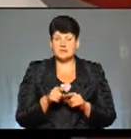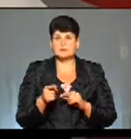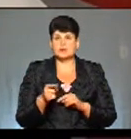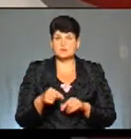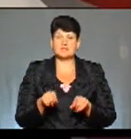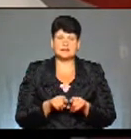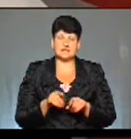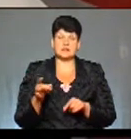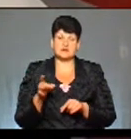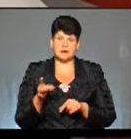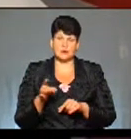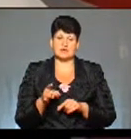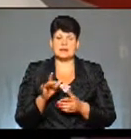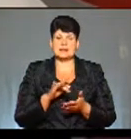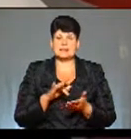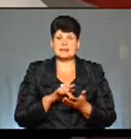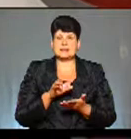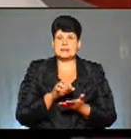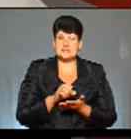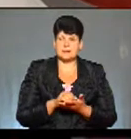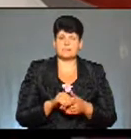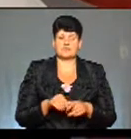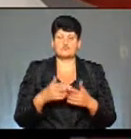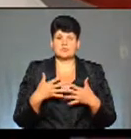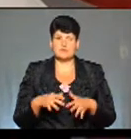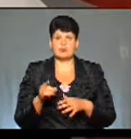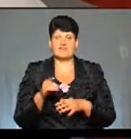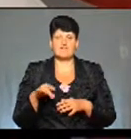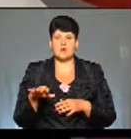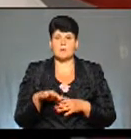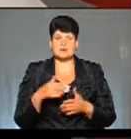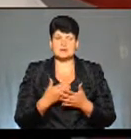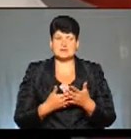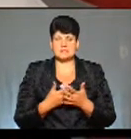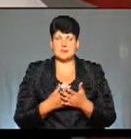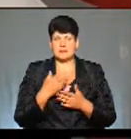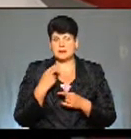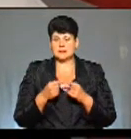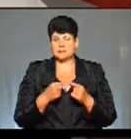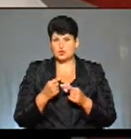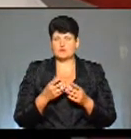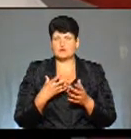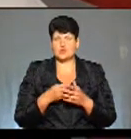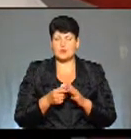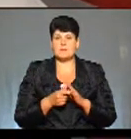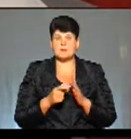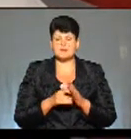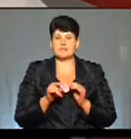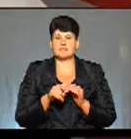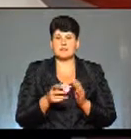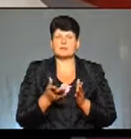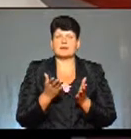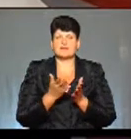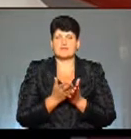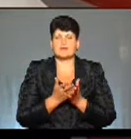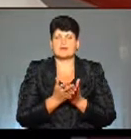районах, відповідно. Так само центри зайнятості вже по європейських зразках адаптовують свої приміщення. Тобто там, де є якісь,